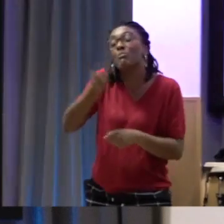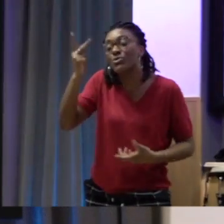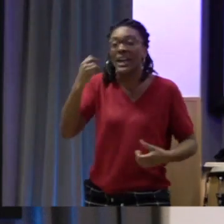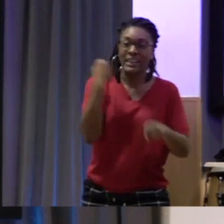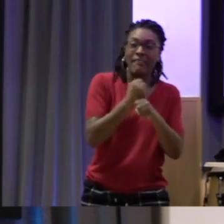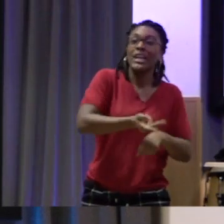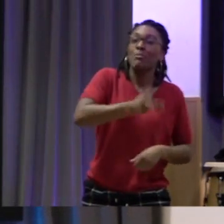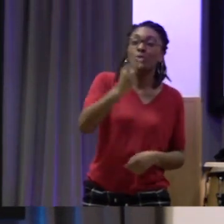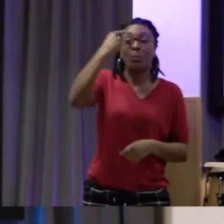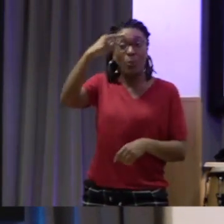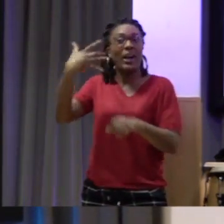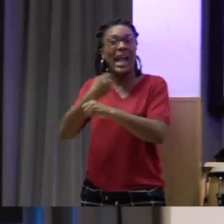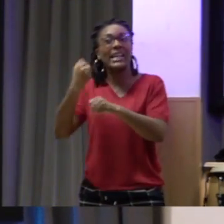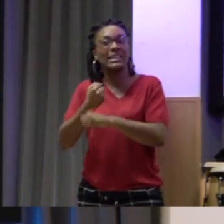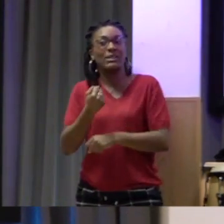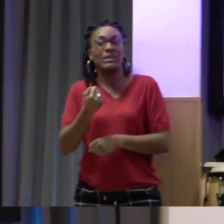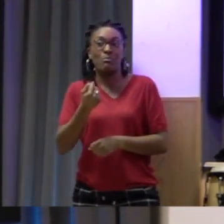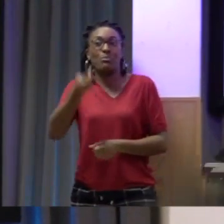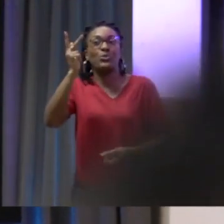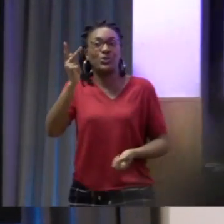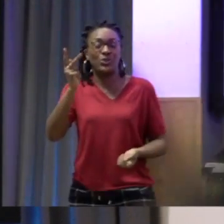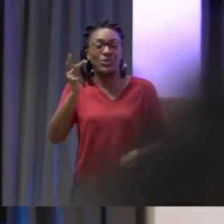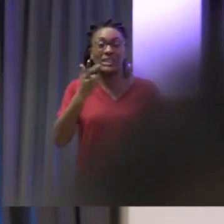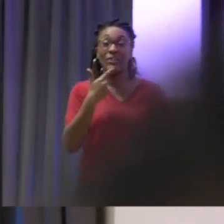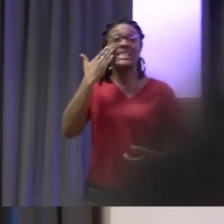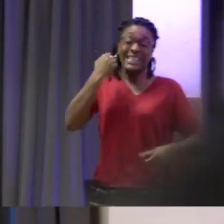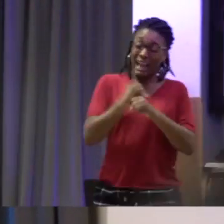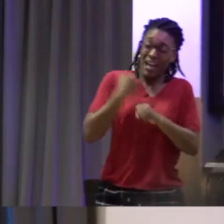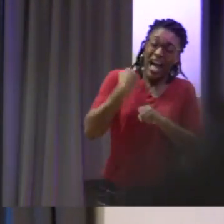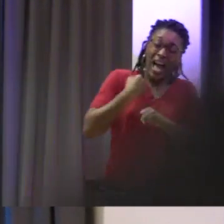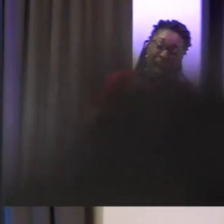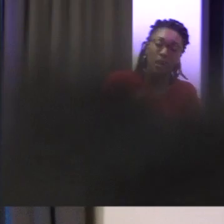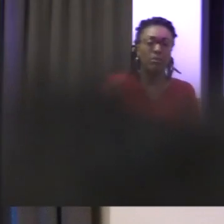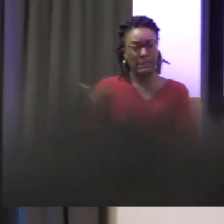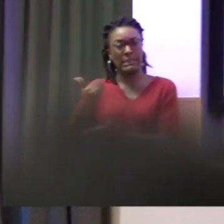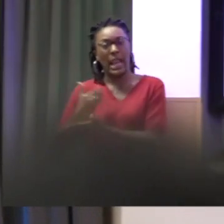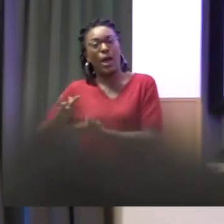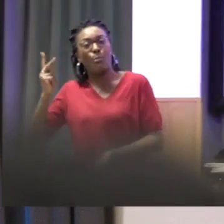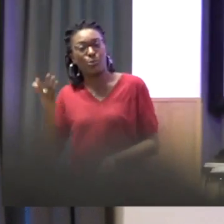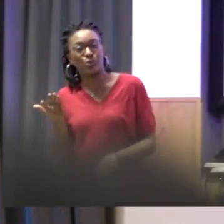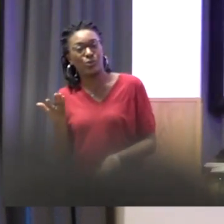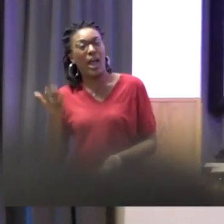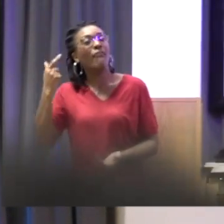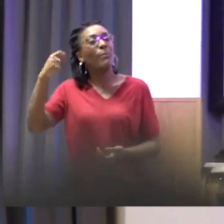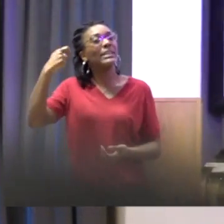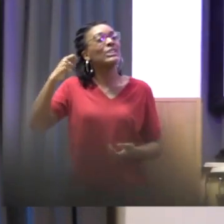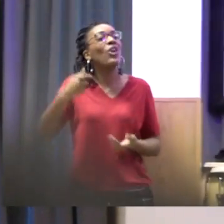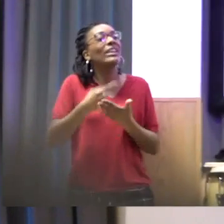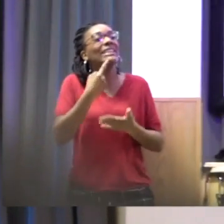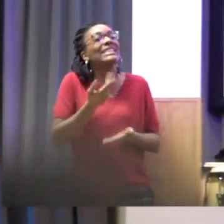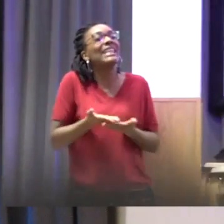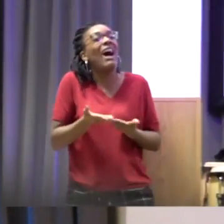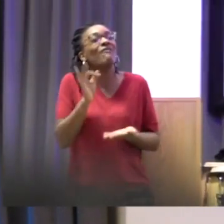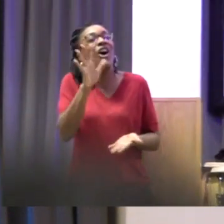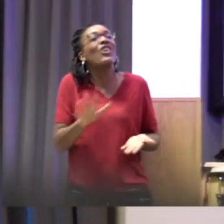plus ». Il disait « Plus on travaille plus, plus on gagne plus ». Et lorsqu'on